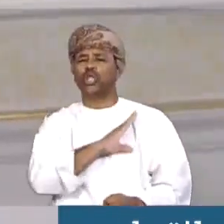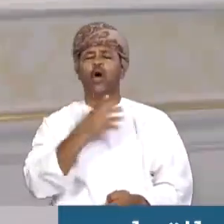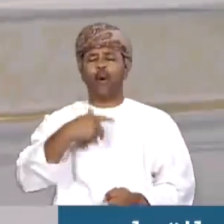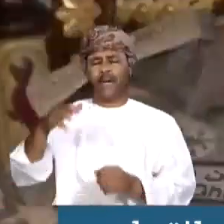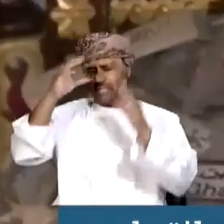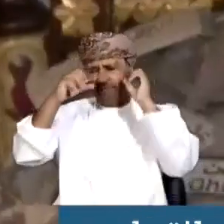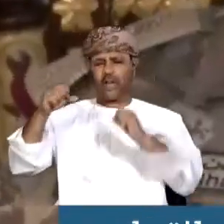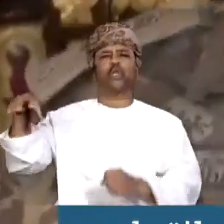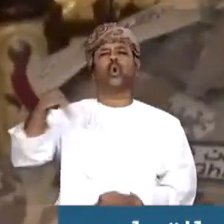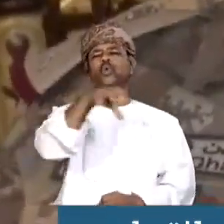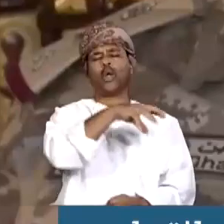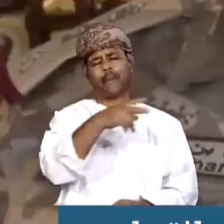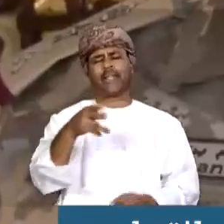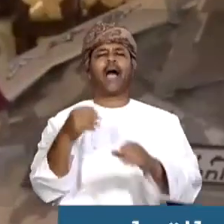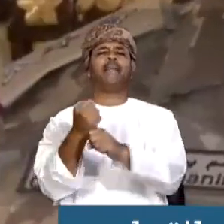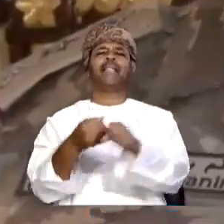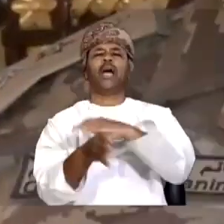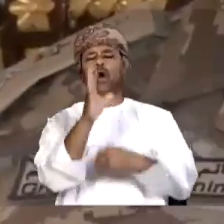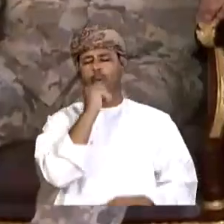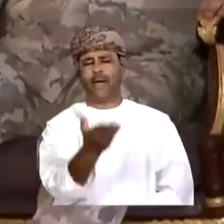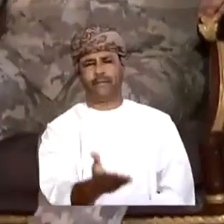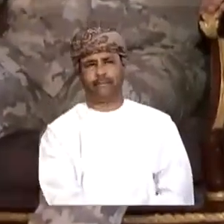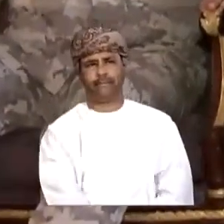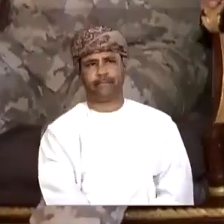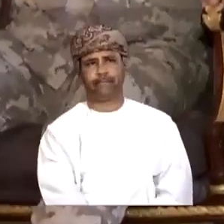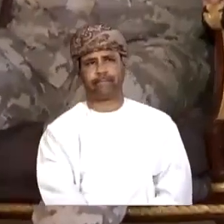بسفارات دولهم بالسلطنة.